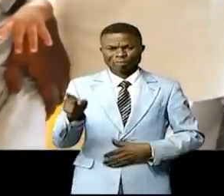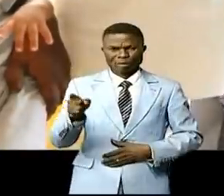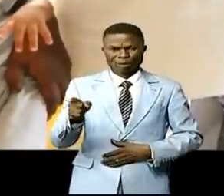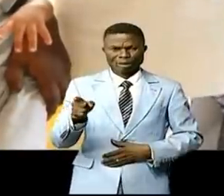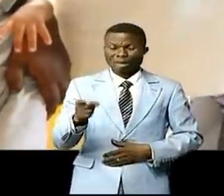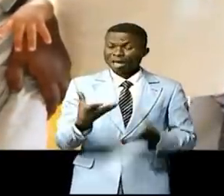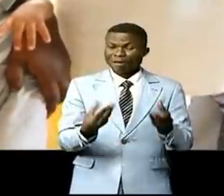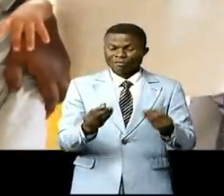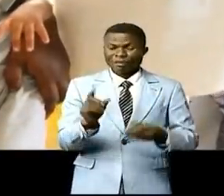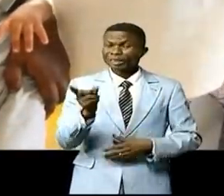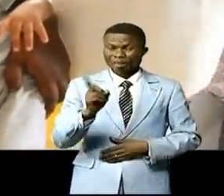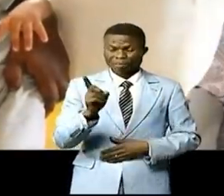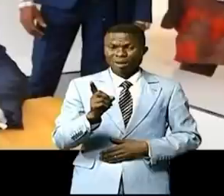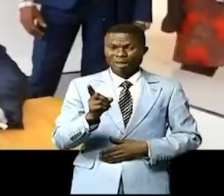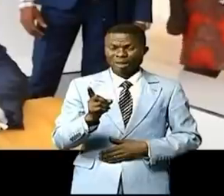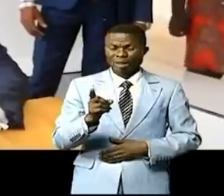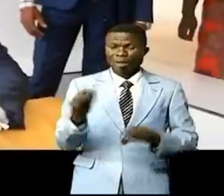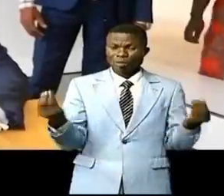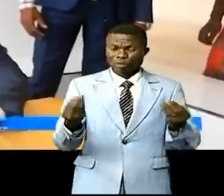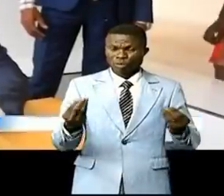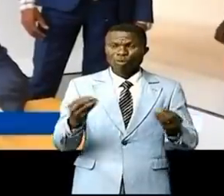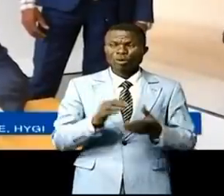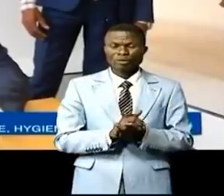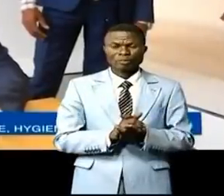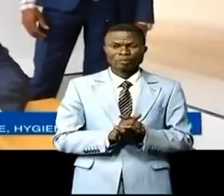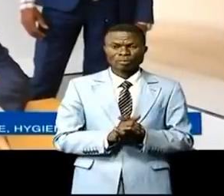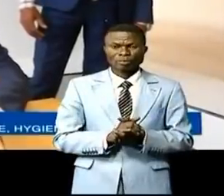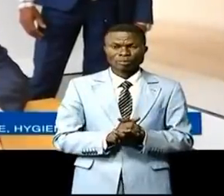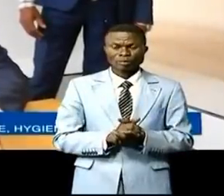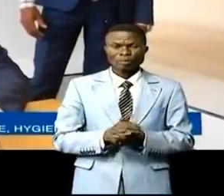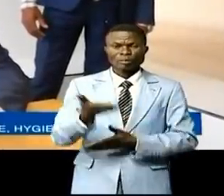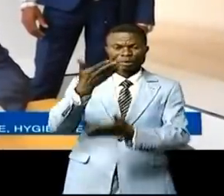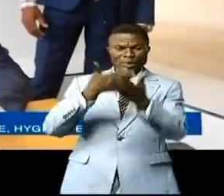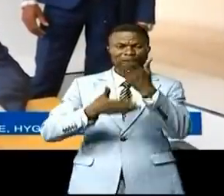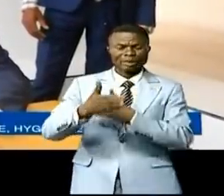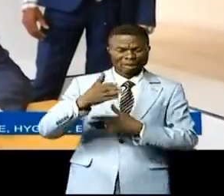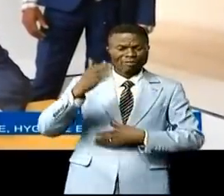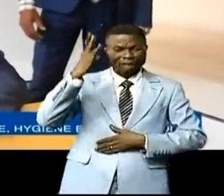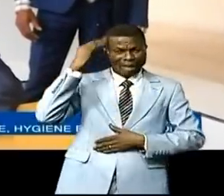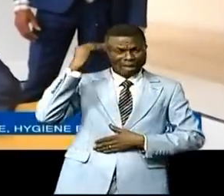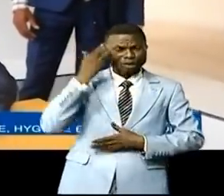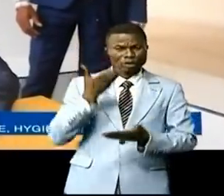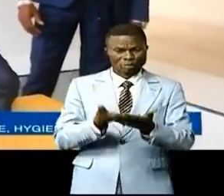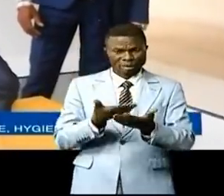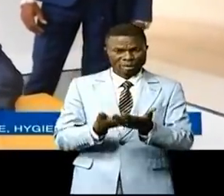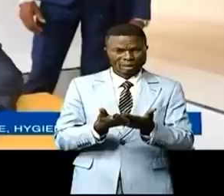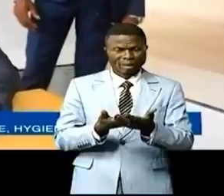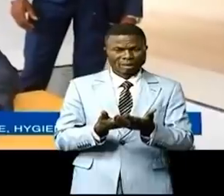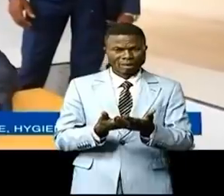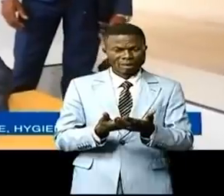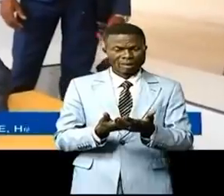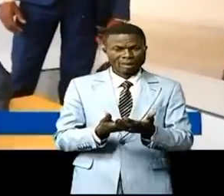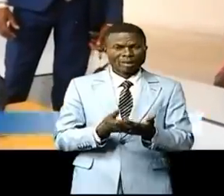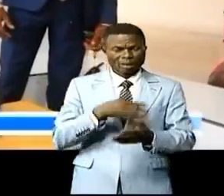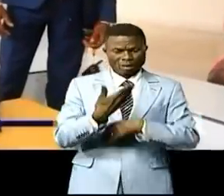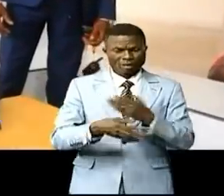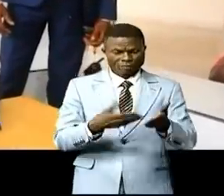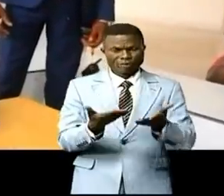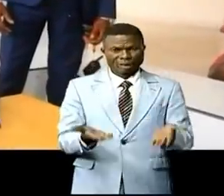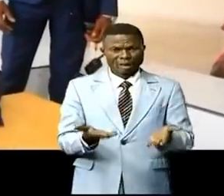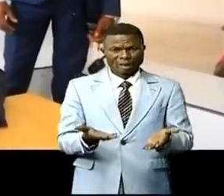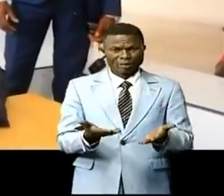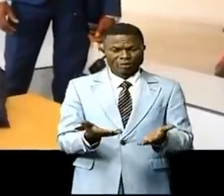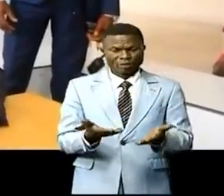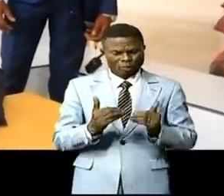s'arrêter là. Parce qu'il y a un transfert de compétences et de connaissances qui a été réalisé et